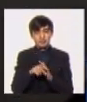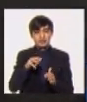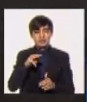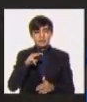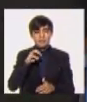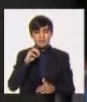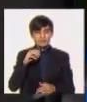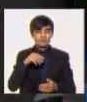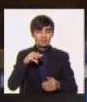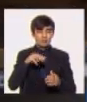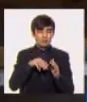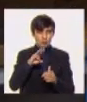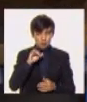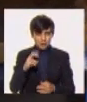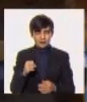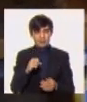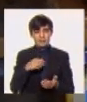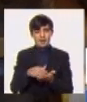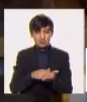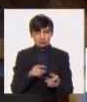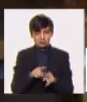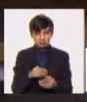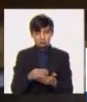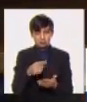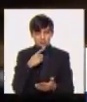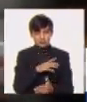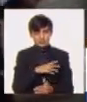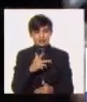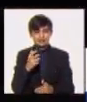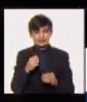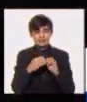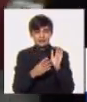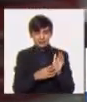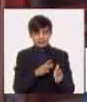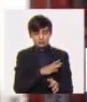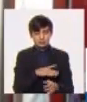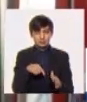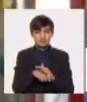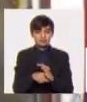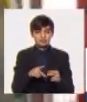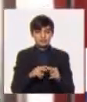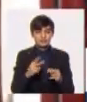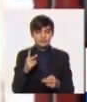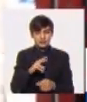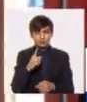қымбаттағанын жасырмайды. Вот первый сорт, есть только 319, то есть делим на 2, это получается